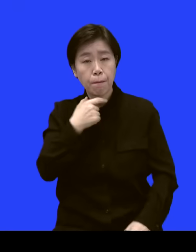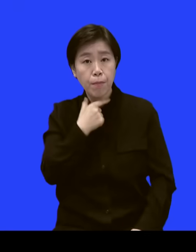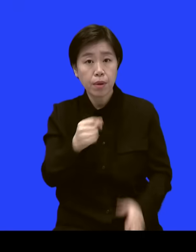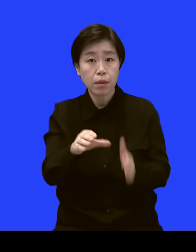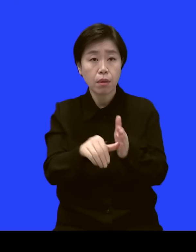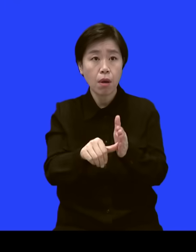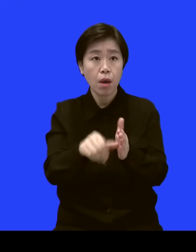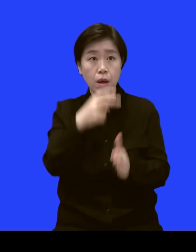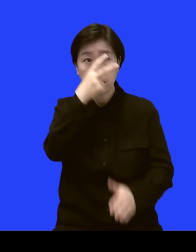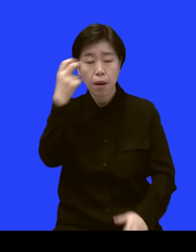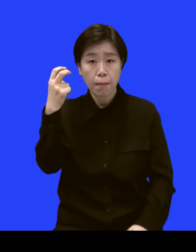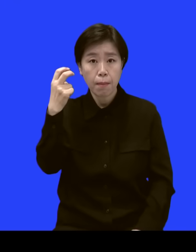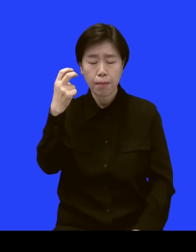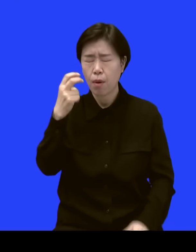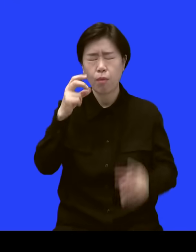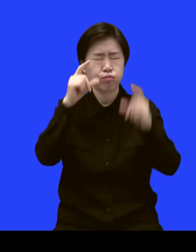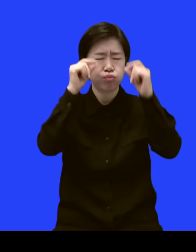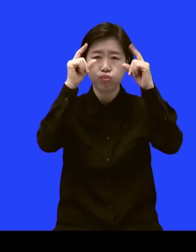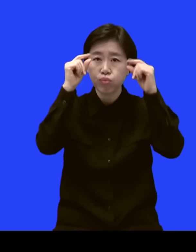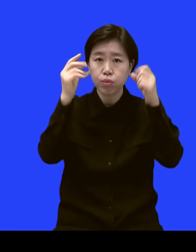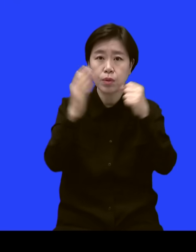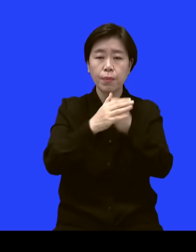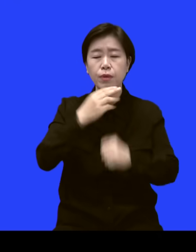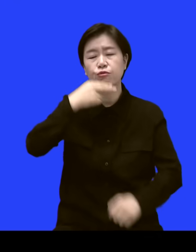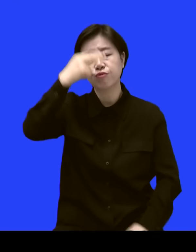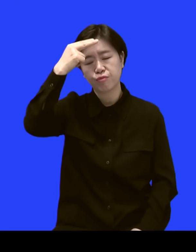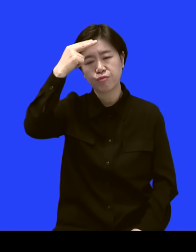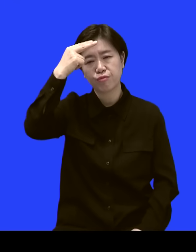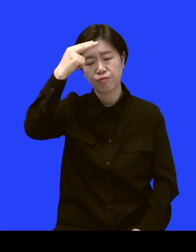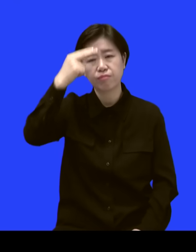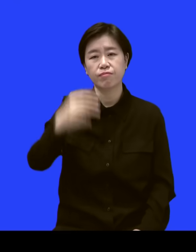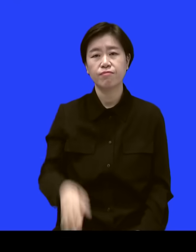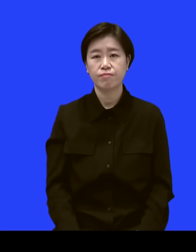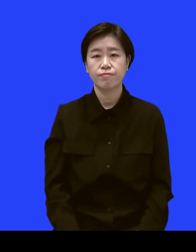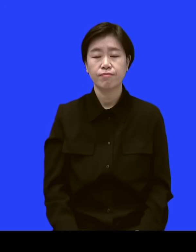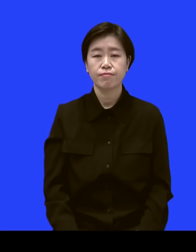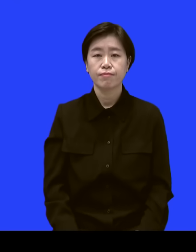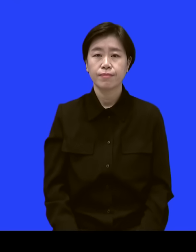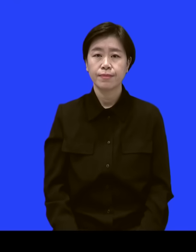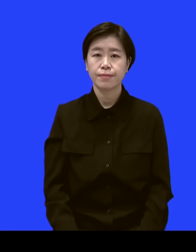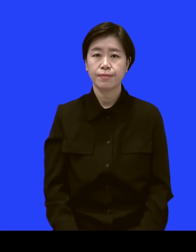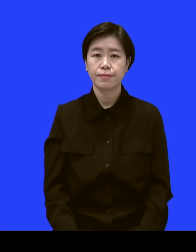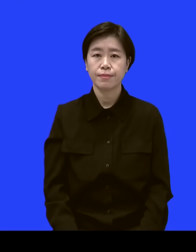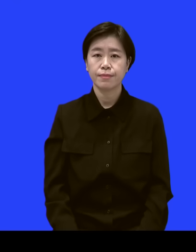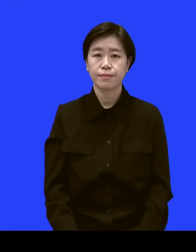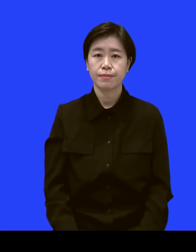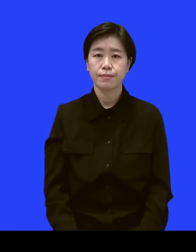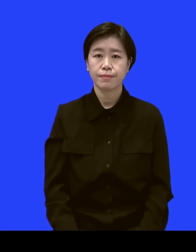싶으니까 술을 먹기 시작한 거예요. 혼자서. 술을 좀 먹으면은 잠을 좀 편하게 자니까요.